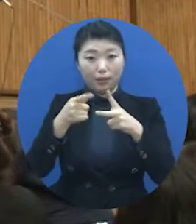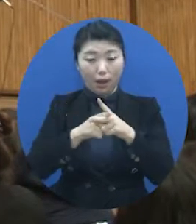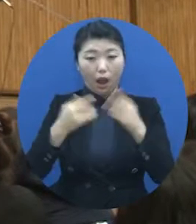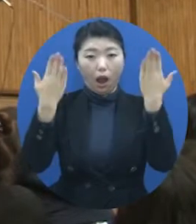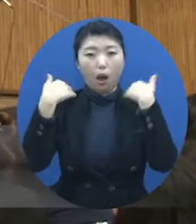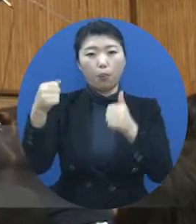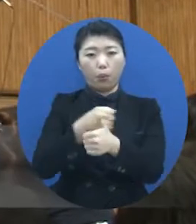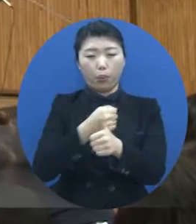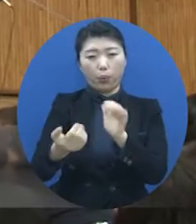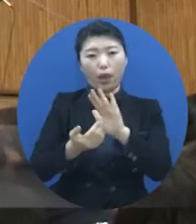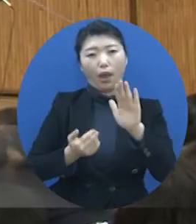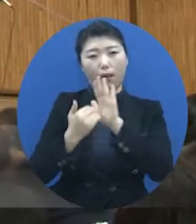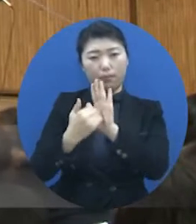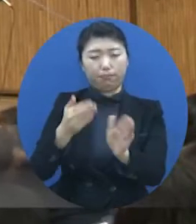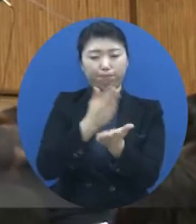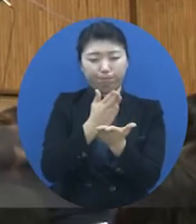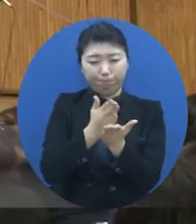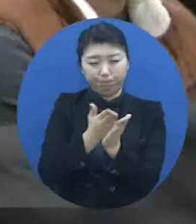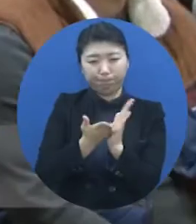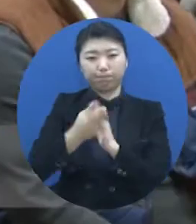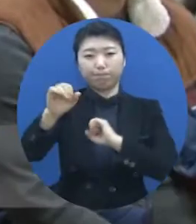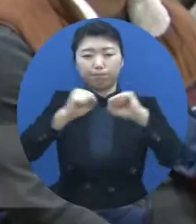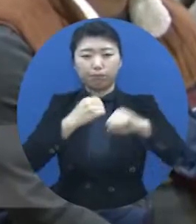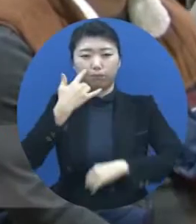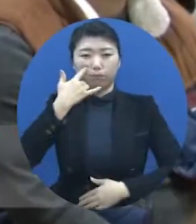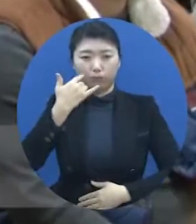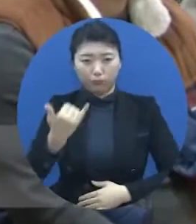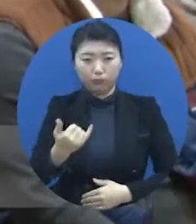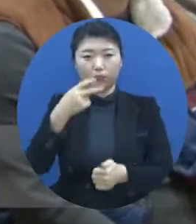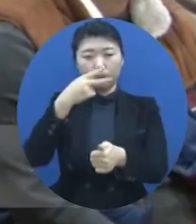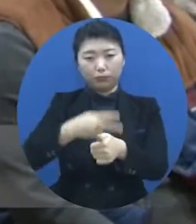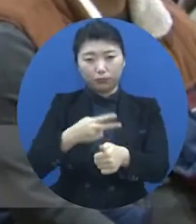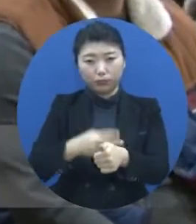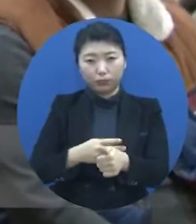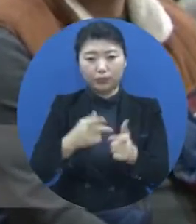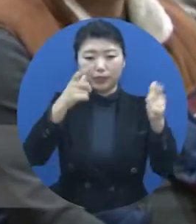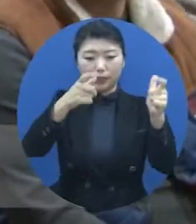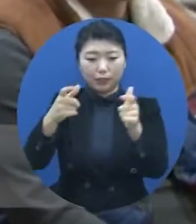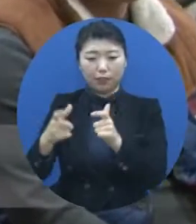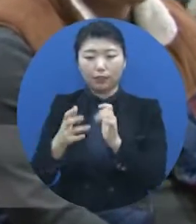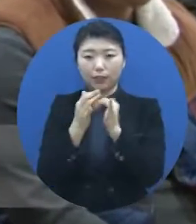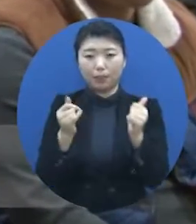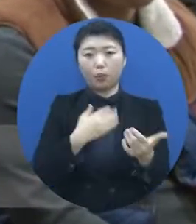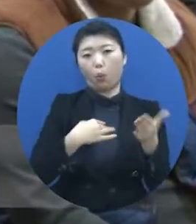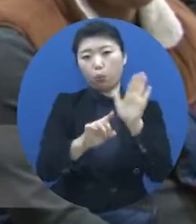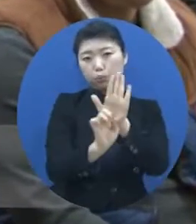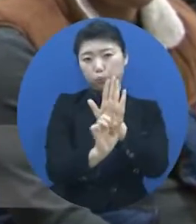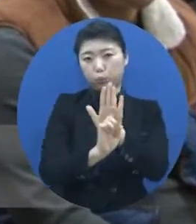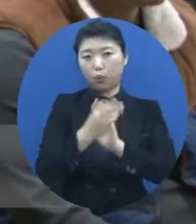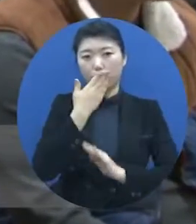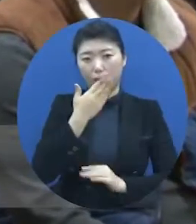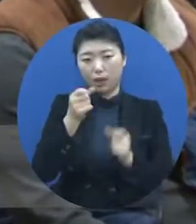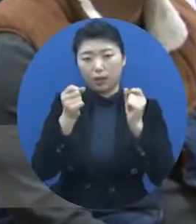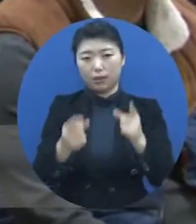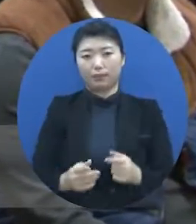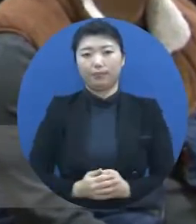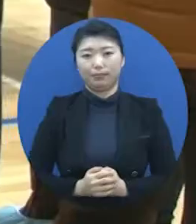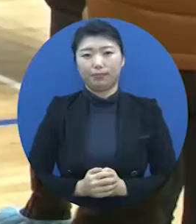학교폭력 예방교육 등의 다양한 활동을 학부모, 교직원, 지역민들께 알리는 자리가